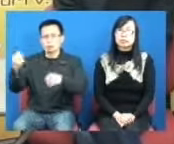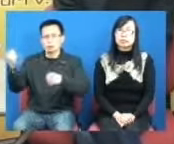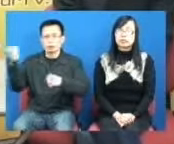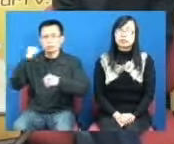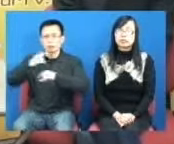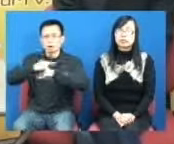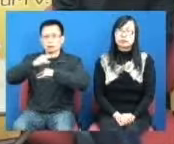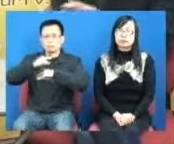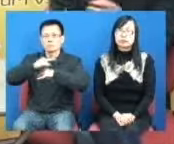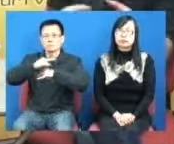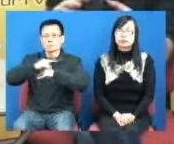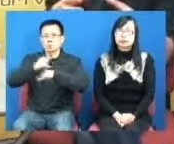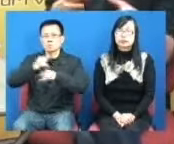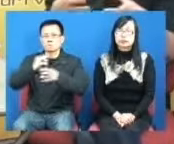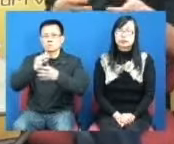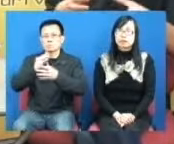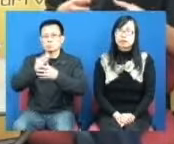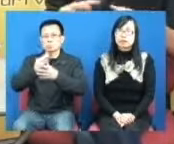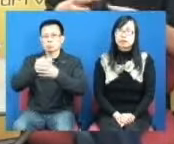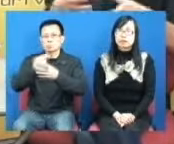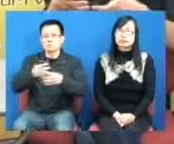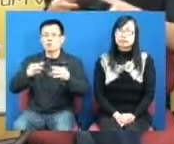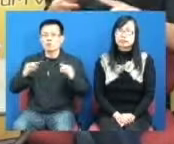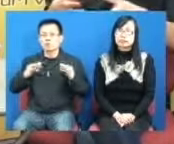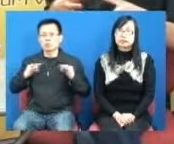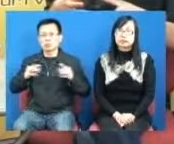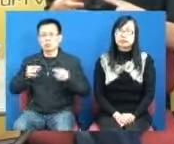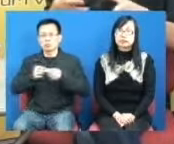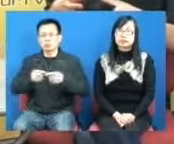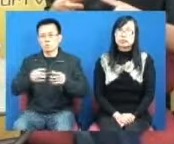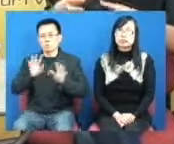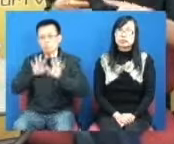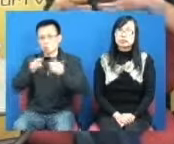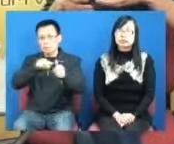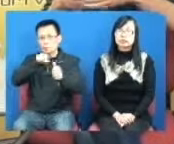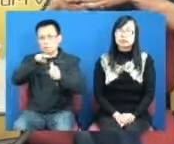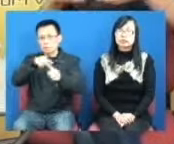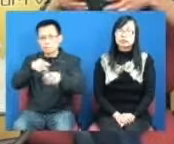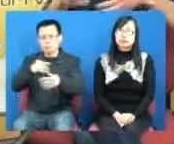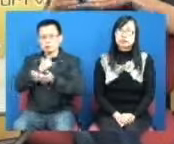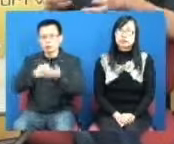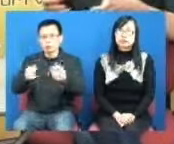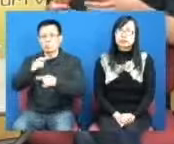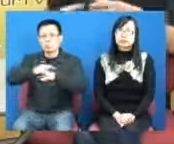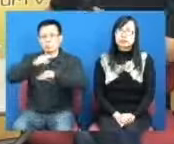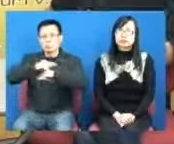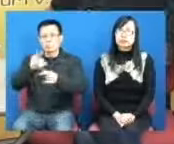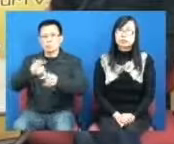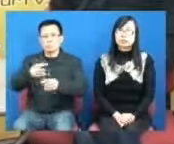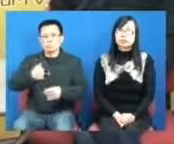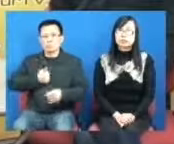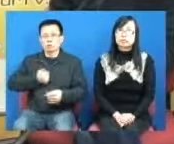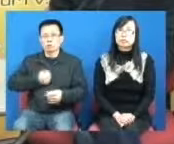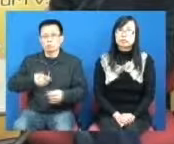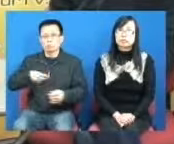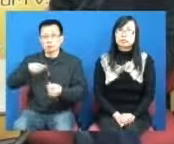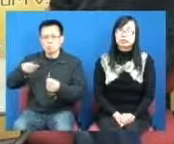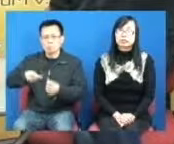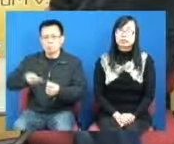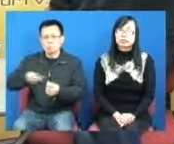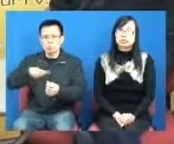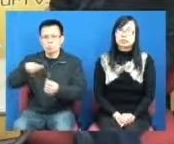就是由一些私人公司和你管理的退休就靠僱員僱主公款另外一種就是